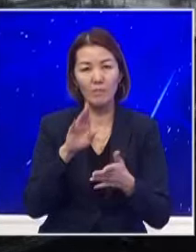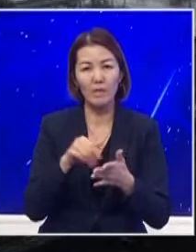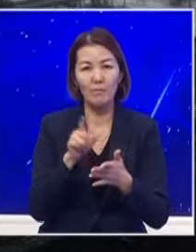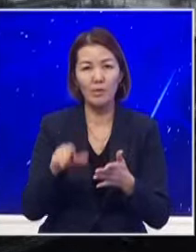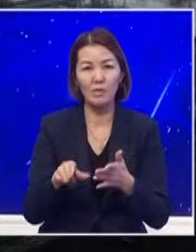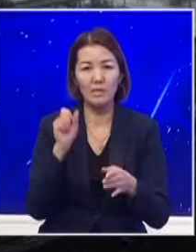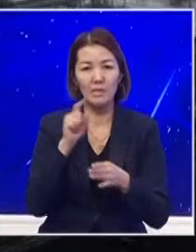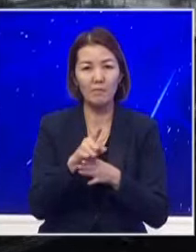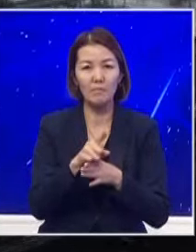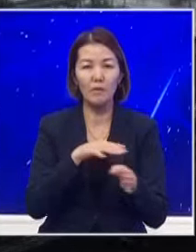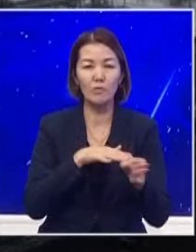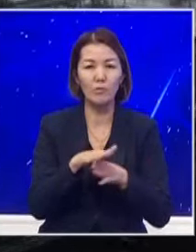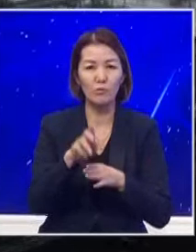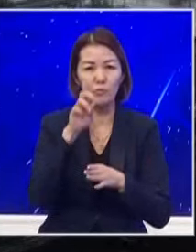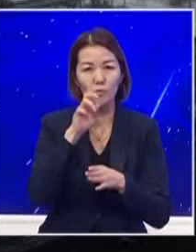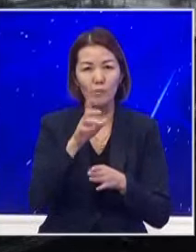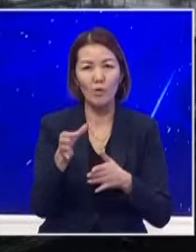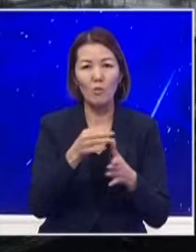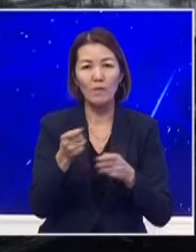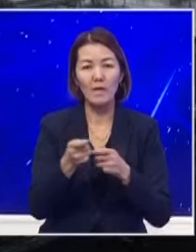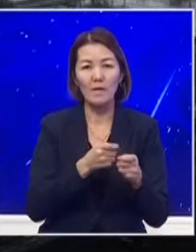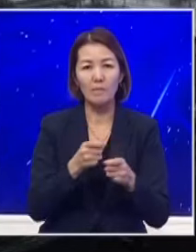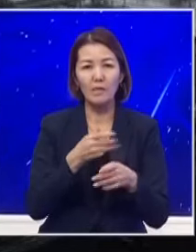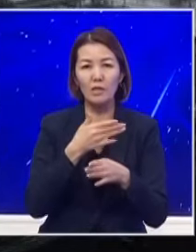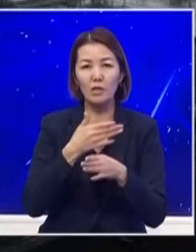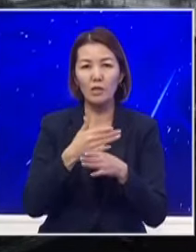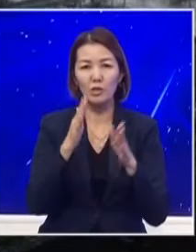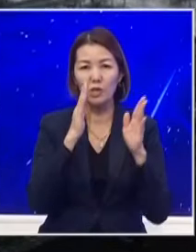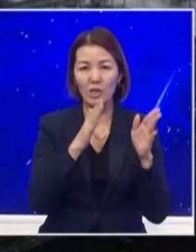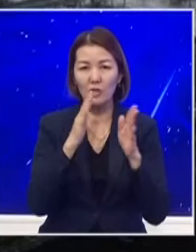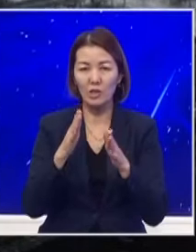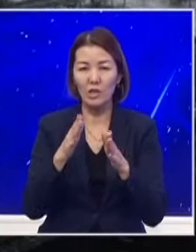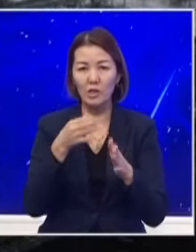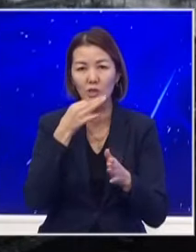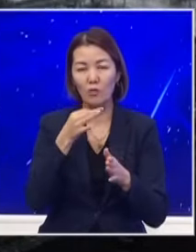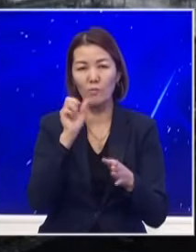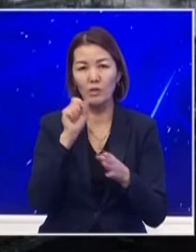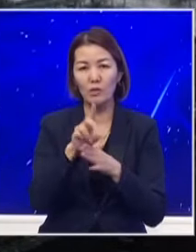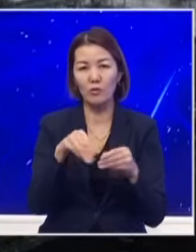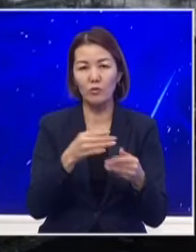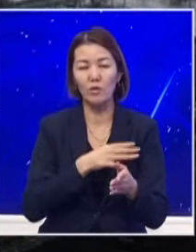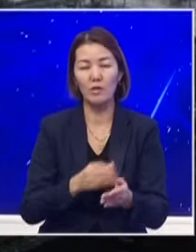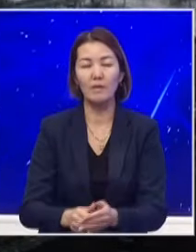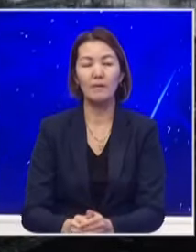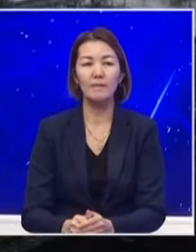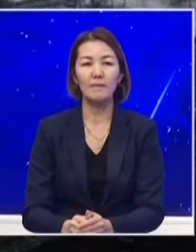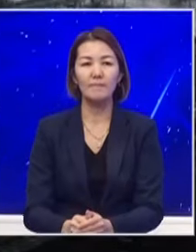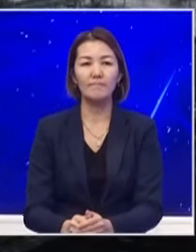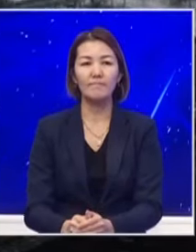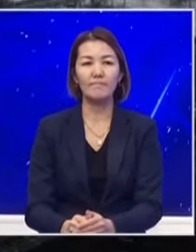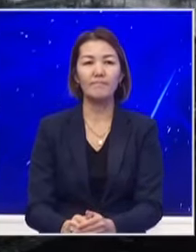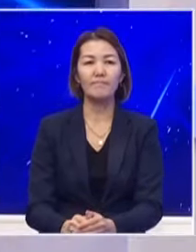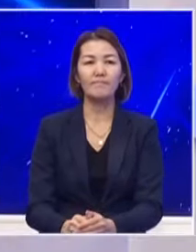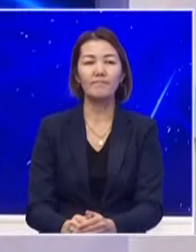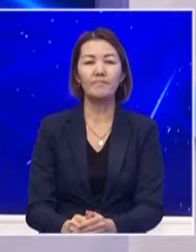басшысы берілген тапсырмаларды орындау үшін үкіметке және облыс әкімдеріне жеке-жеке жауапкершілік жүктеді.